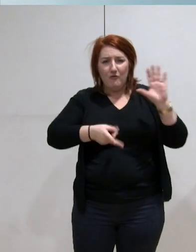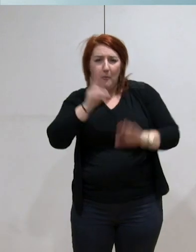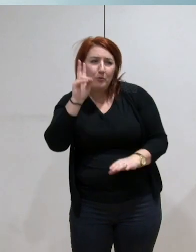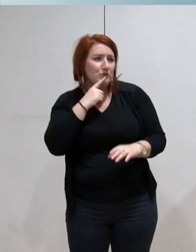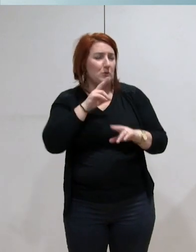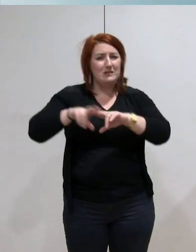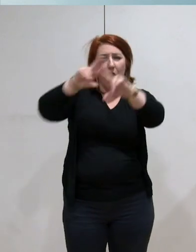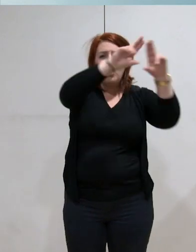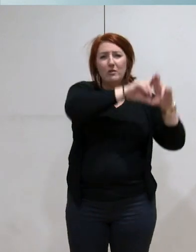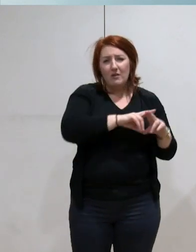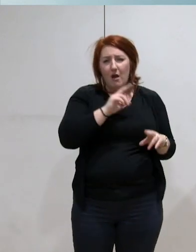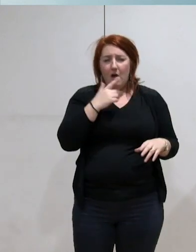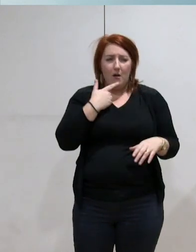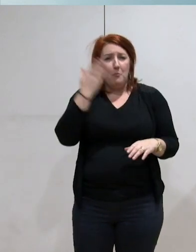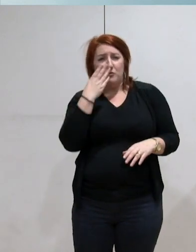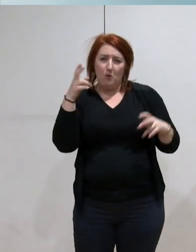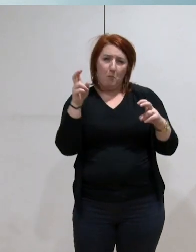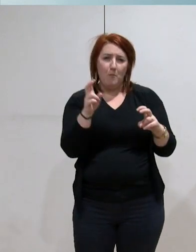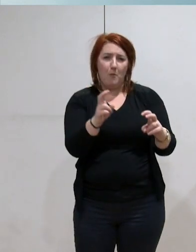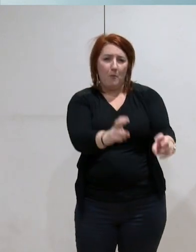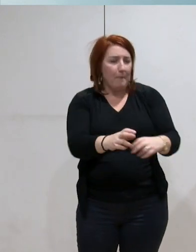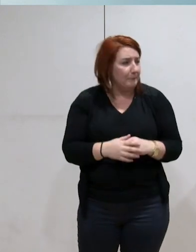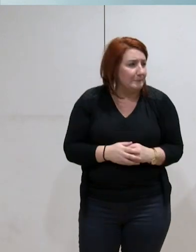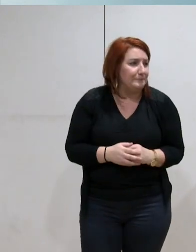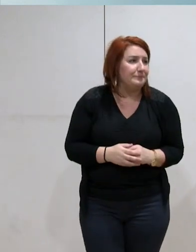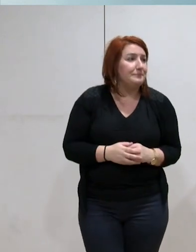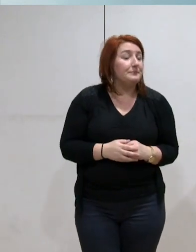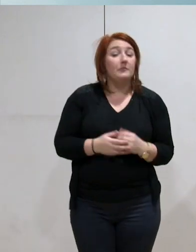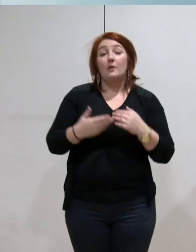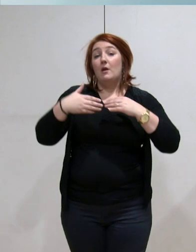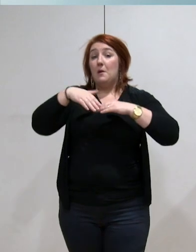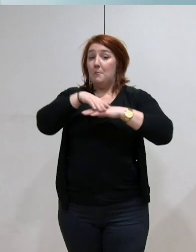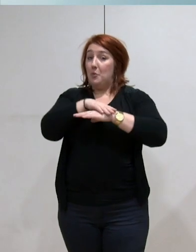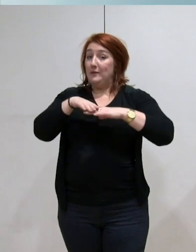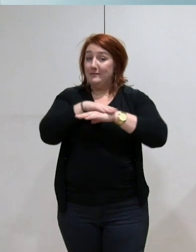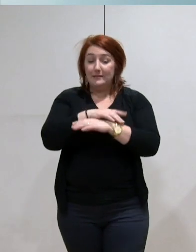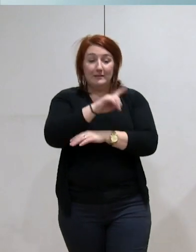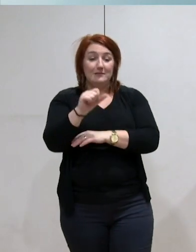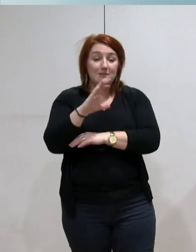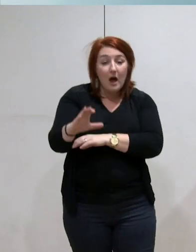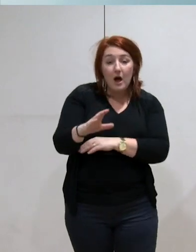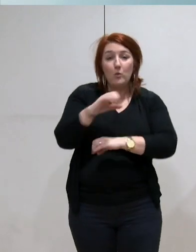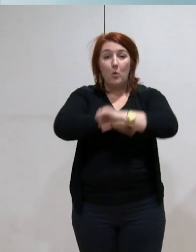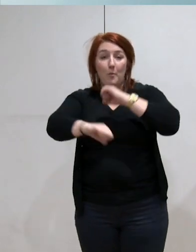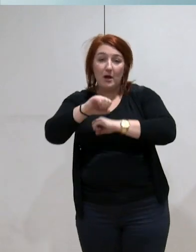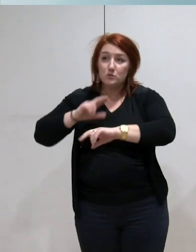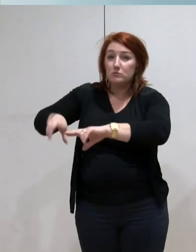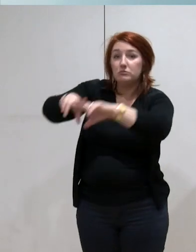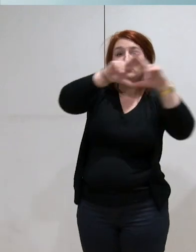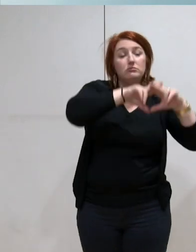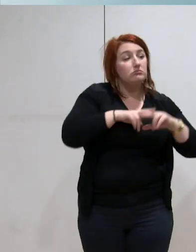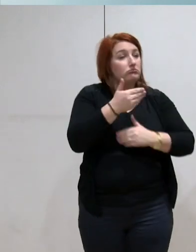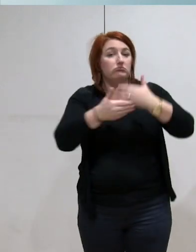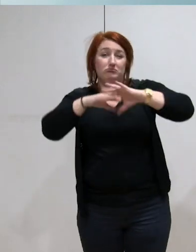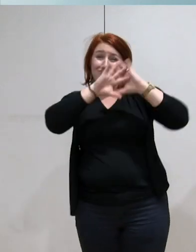patrimoine bâti à travers cette politique des actes des opérations d'aménagement cela n conduit vers